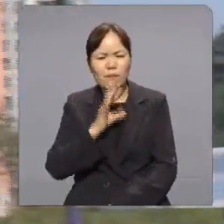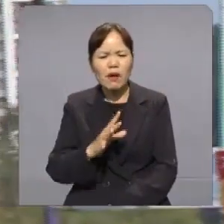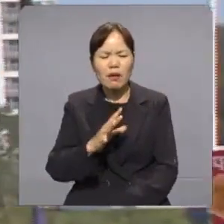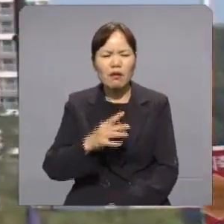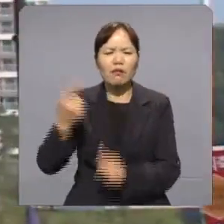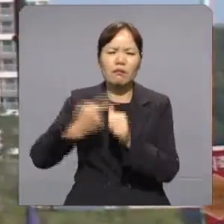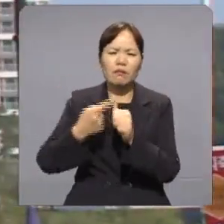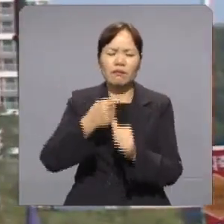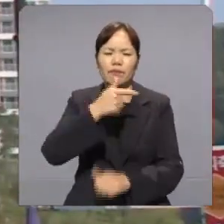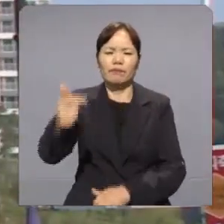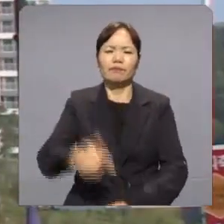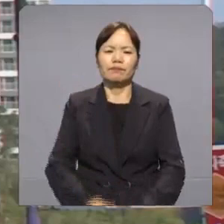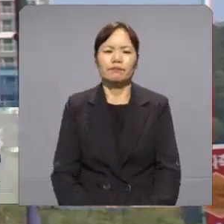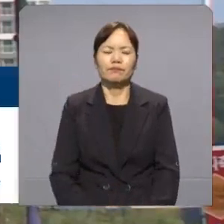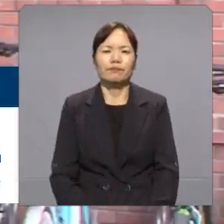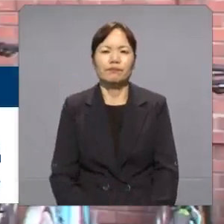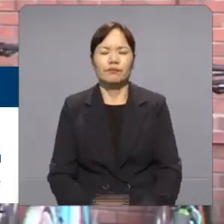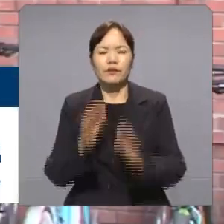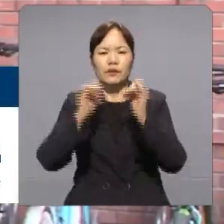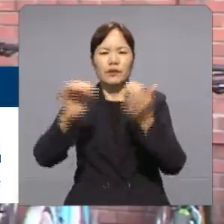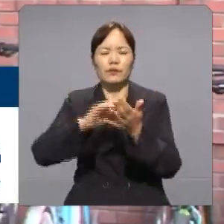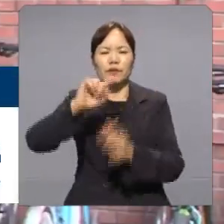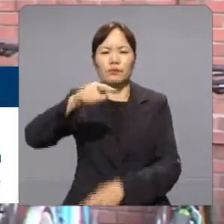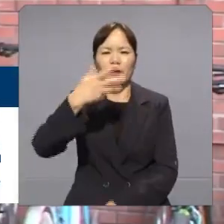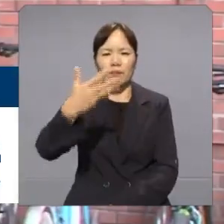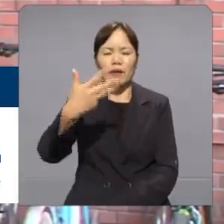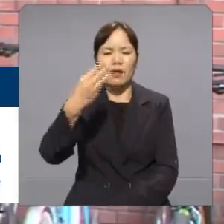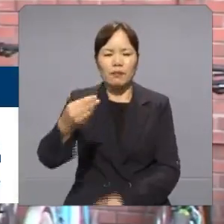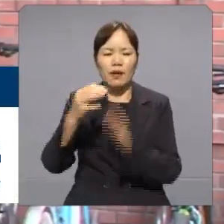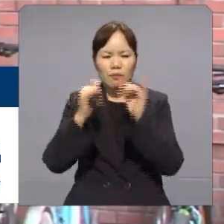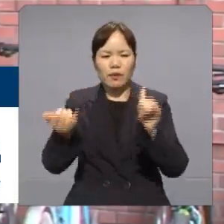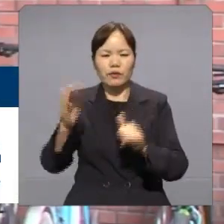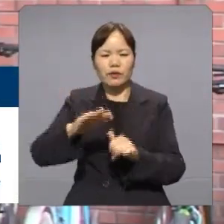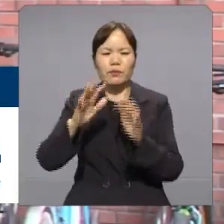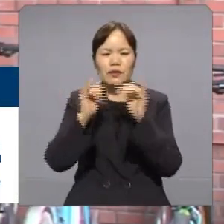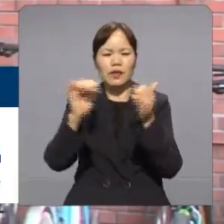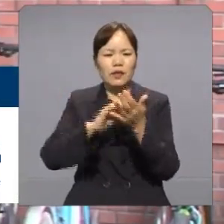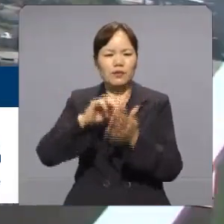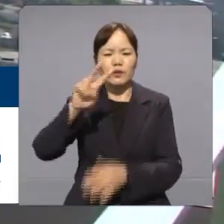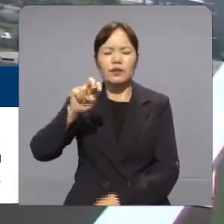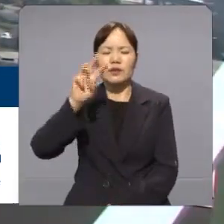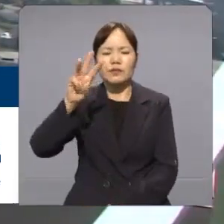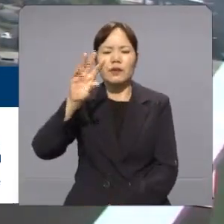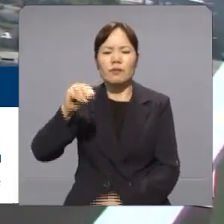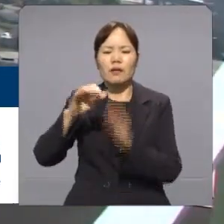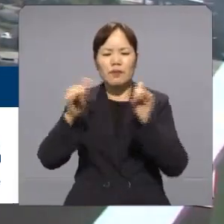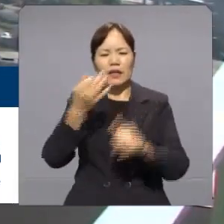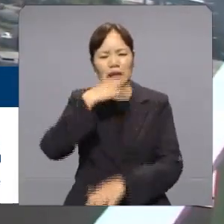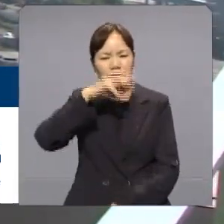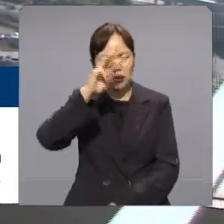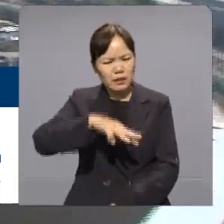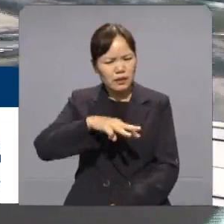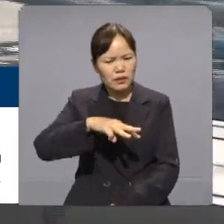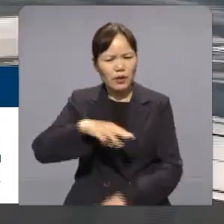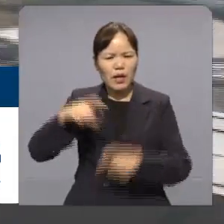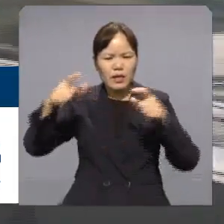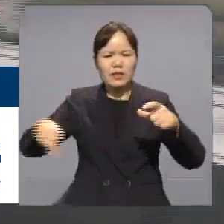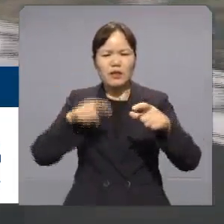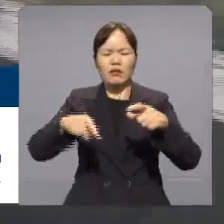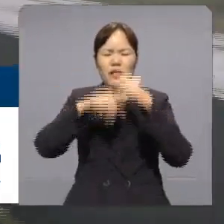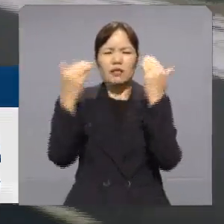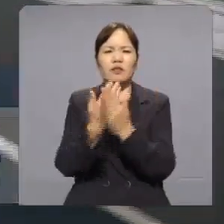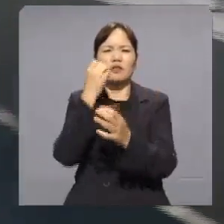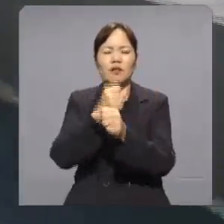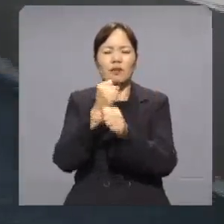있습니다 인구 108만명에도 인구 23만명의 이천시와 grdp 지역 내 총생산 규모가